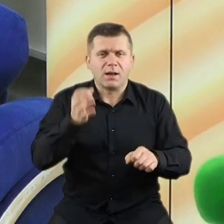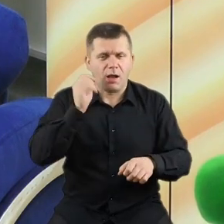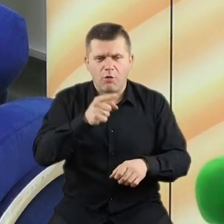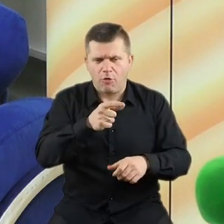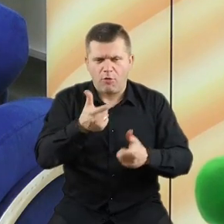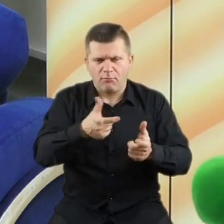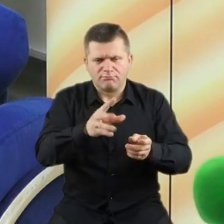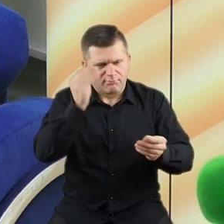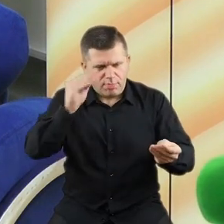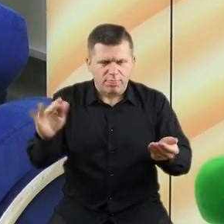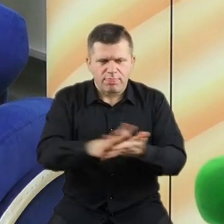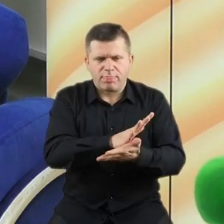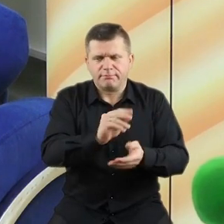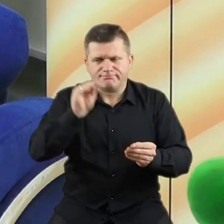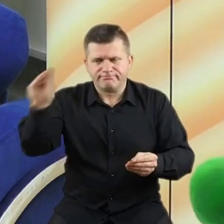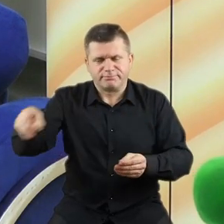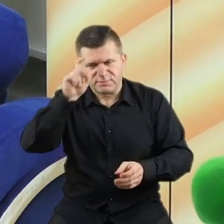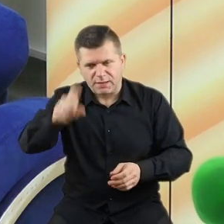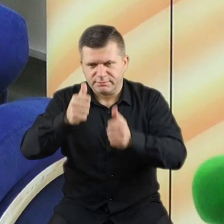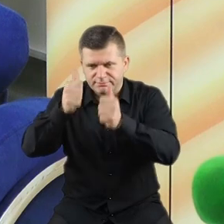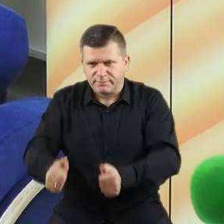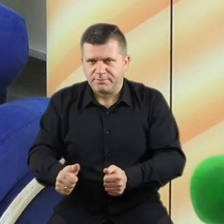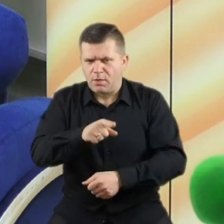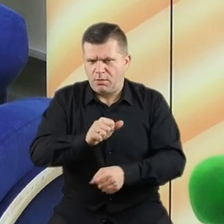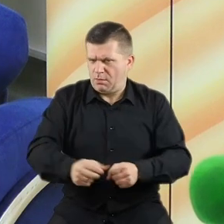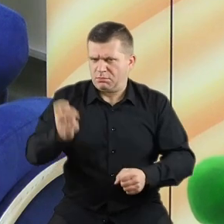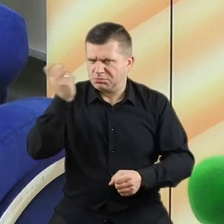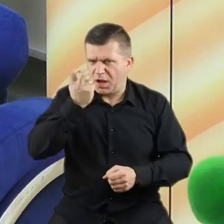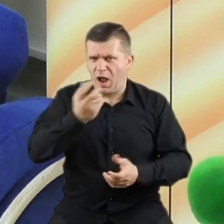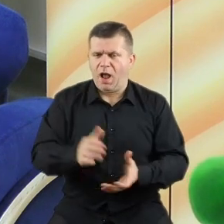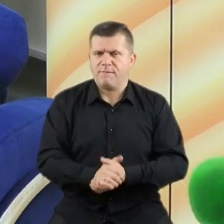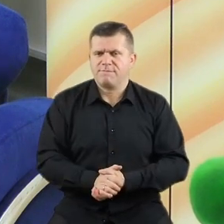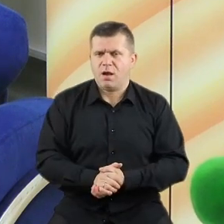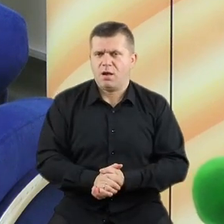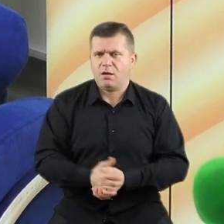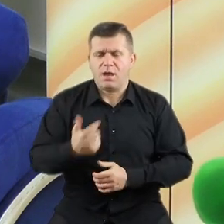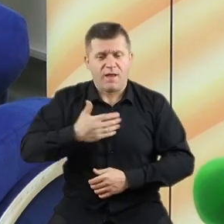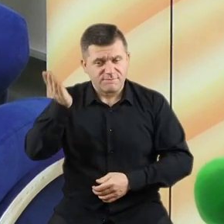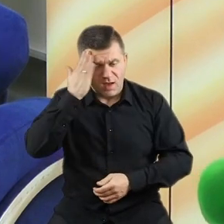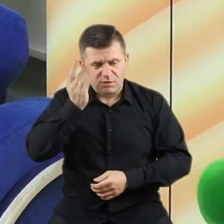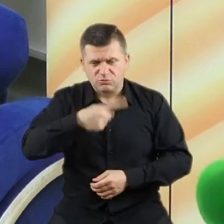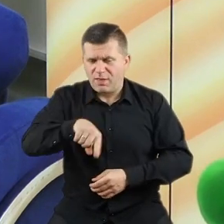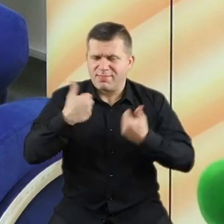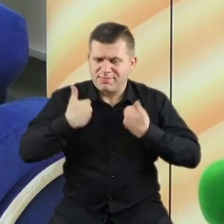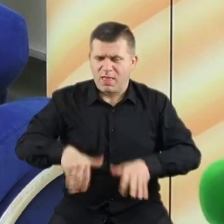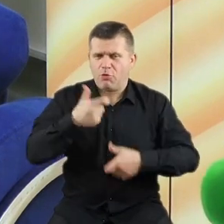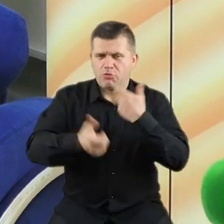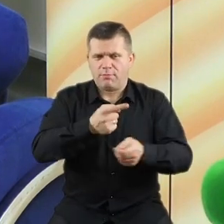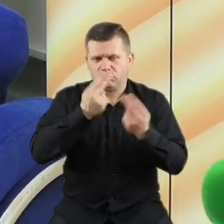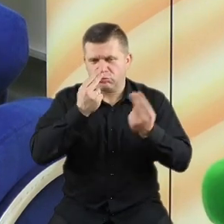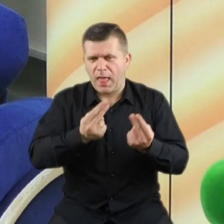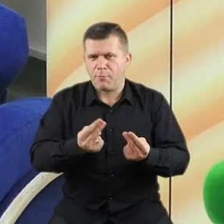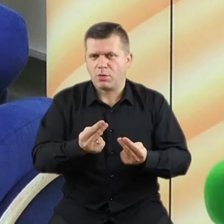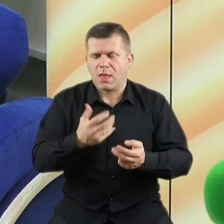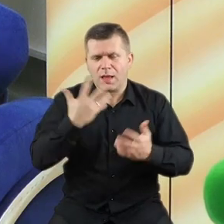która została zgermanizowana, która była poddana germanizacji i ona była tak ciekawa, że chociaż wiedziałam wcześniej, że nie chcę robić tego